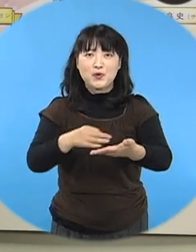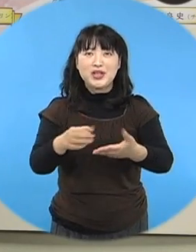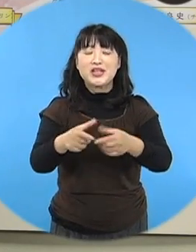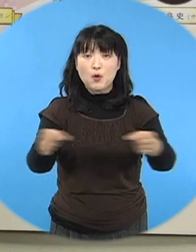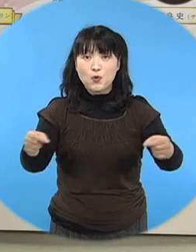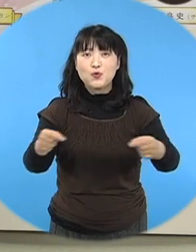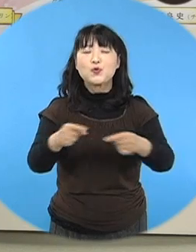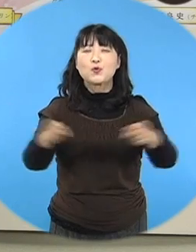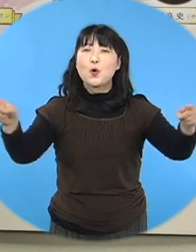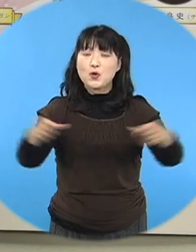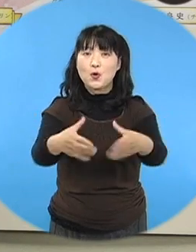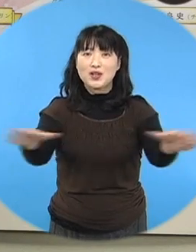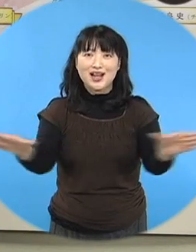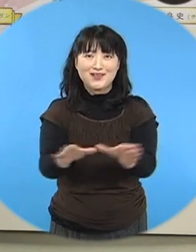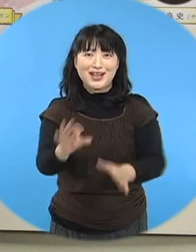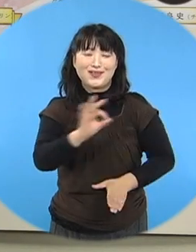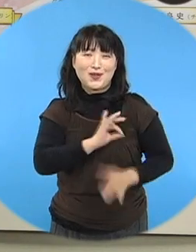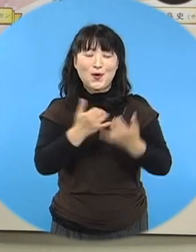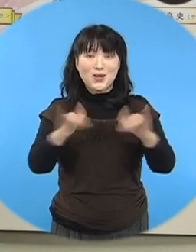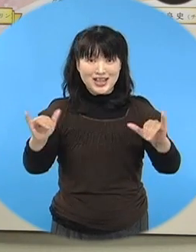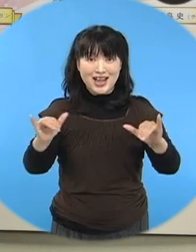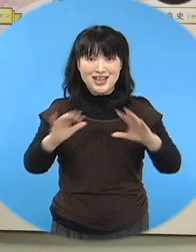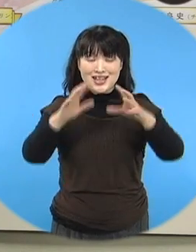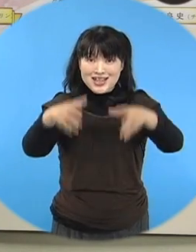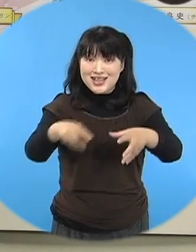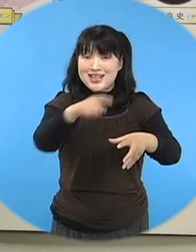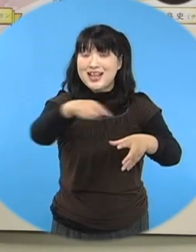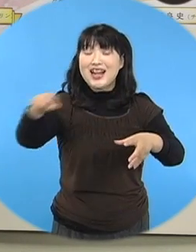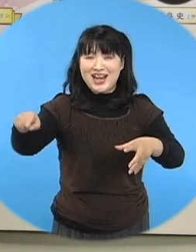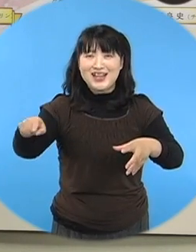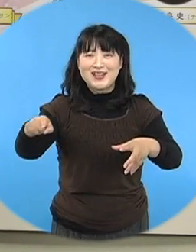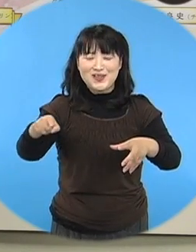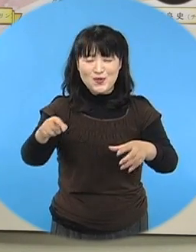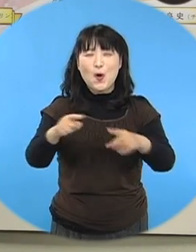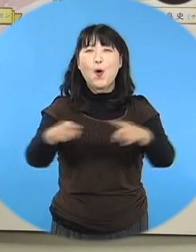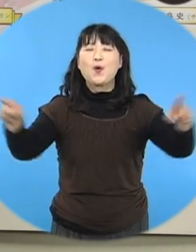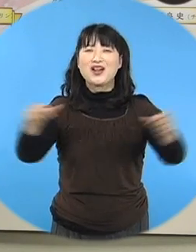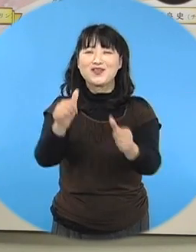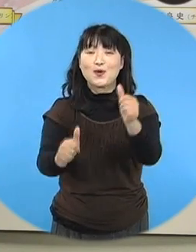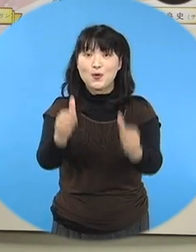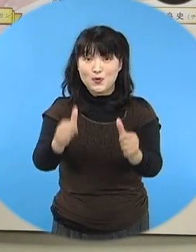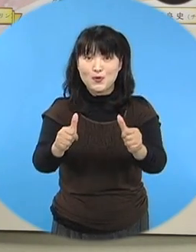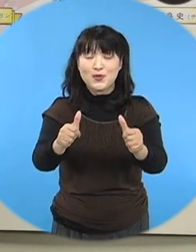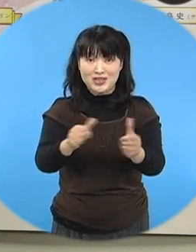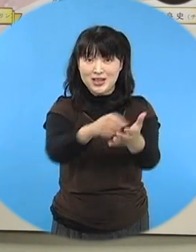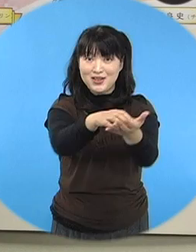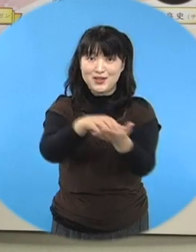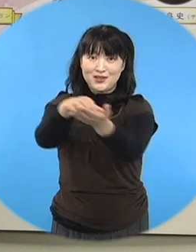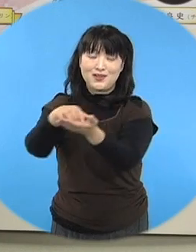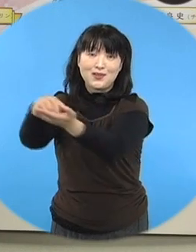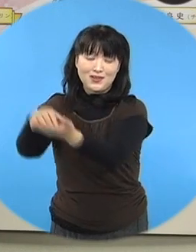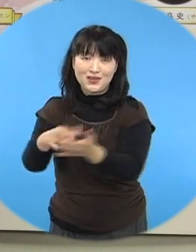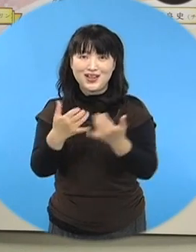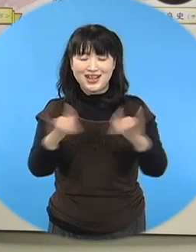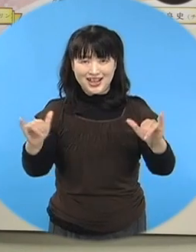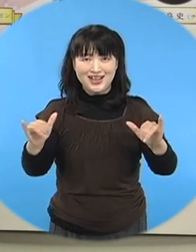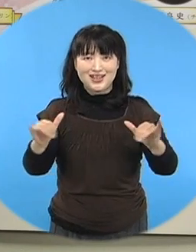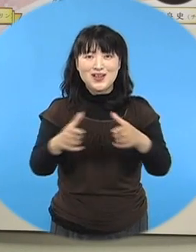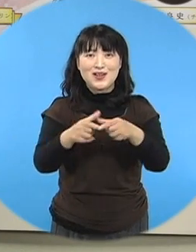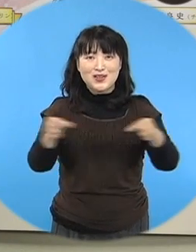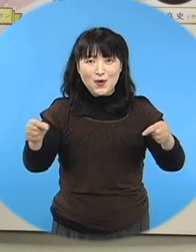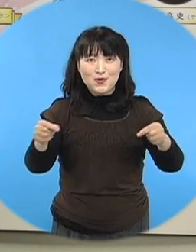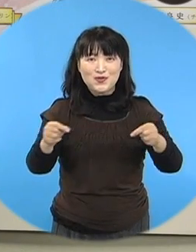楽団に所属されている方や海外の音楽コンクールに多数入賞された方、日